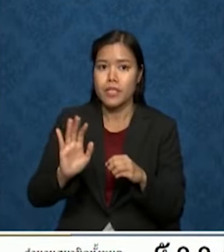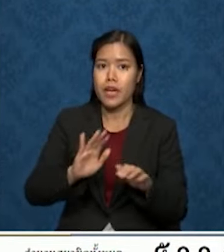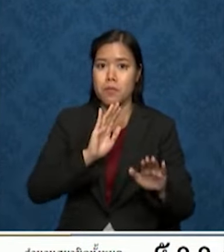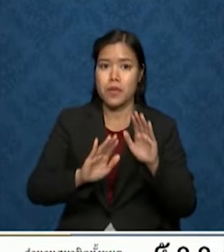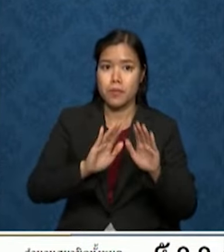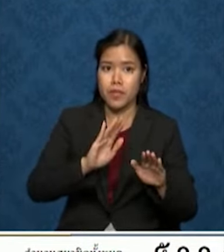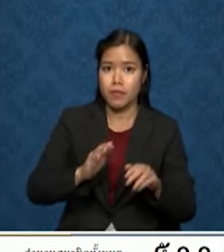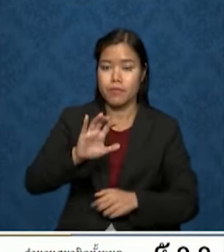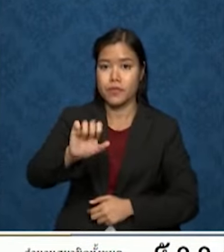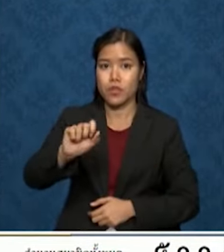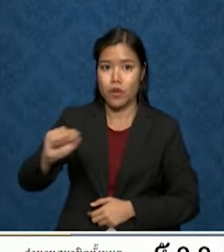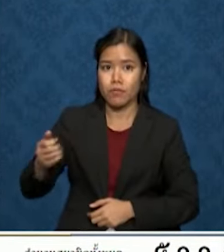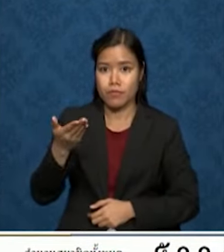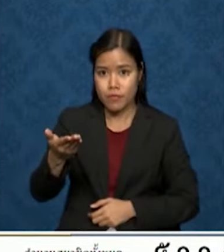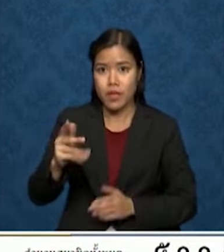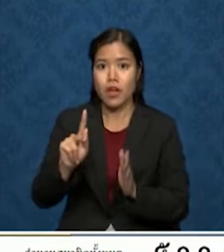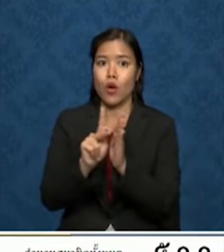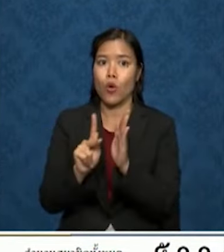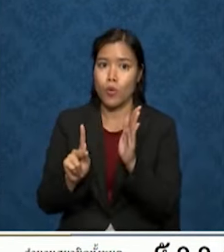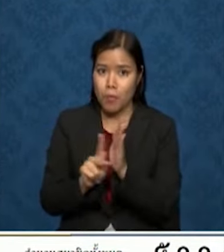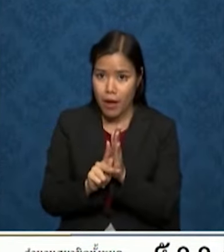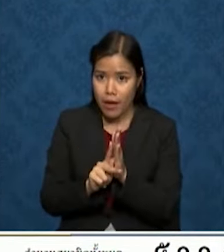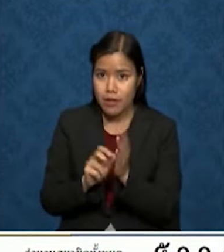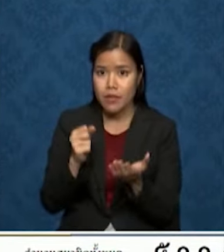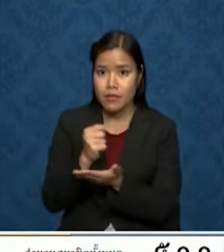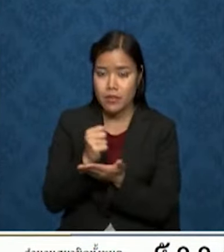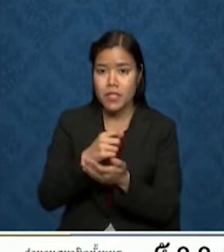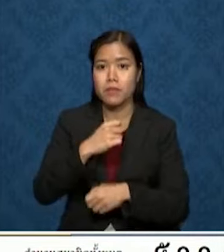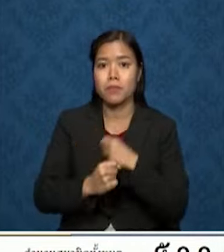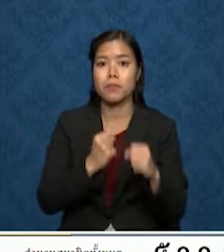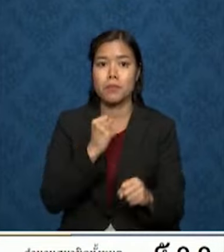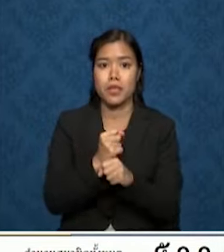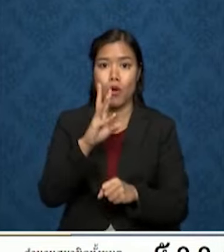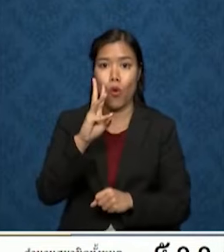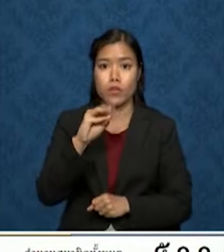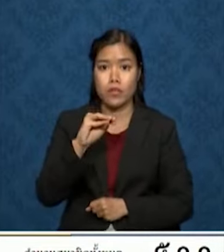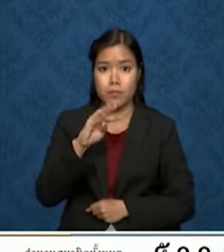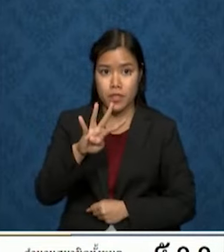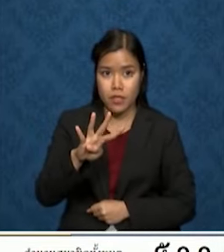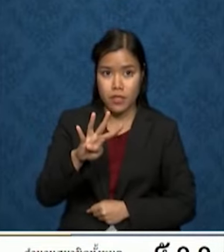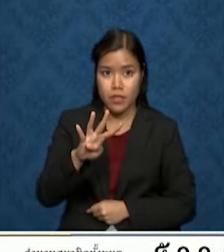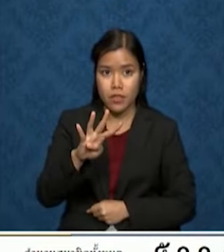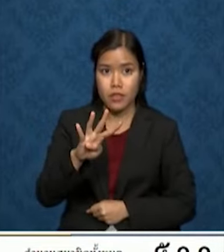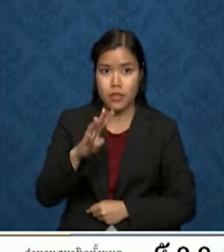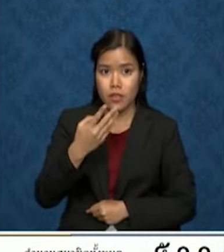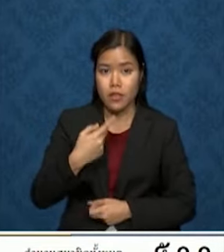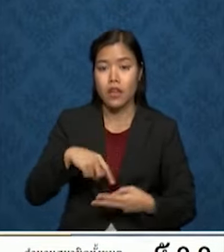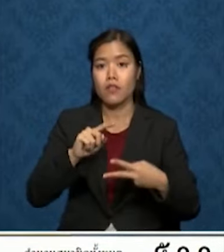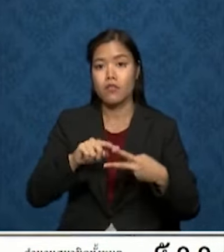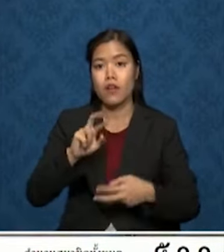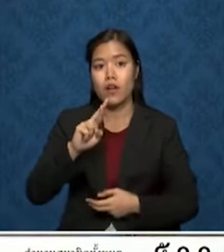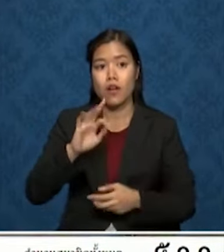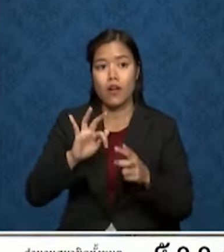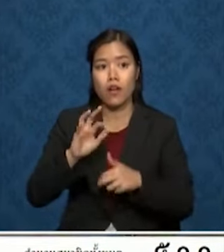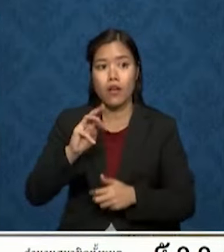รีดาบเพลิเป็สะออที่ออกกฎหมายปรมวนกหมายees criticizedเมื่ป 61 ที่ร่มทำขำนุรัษ summar่เขามาครั